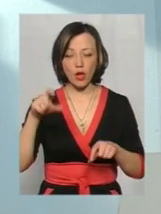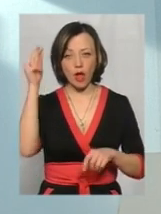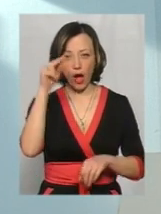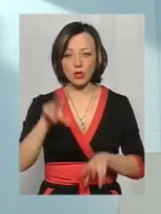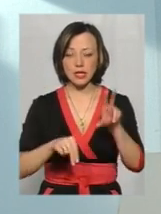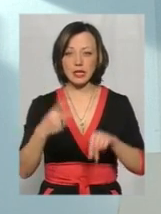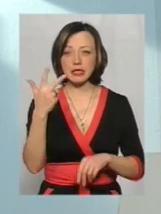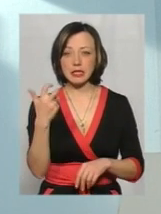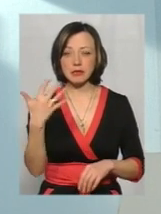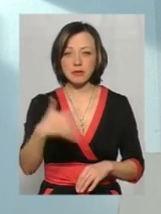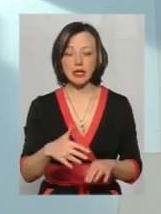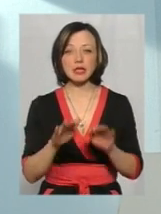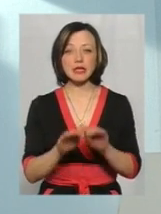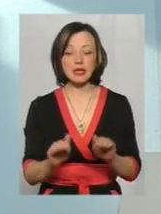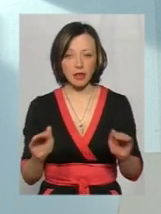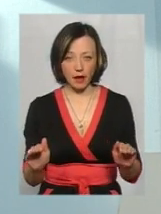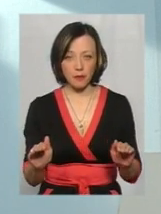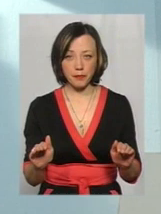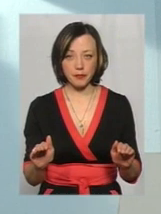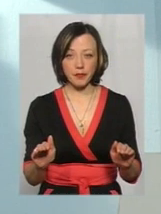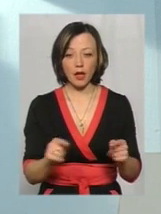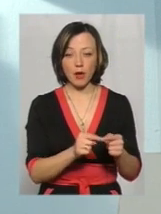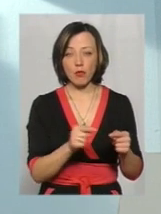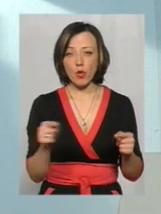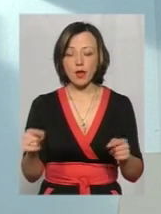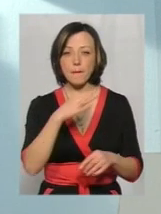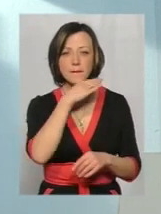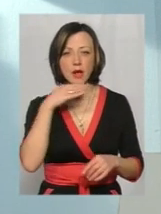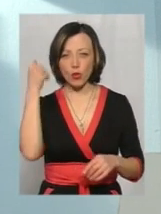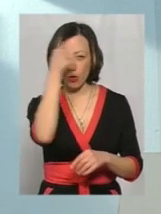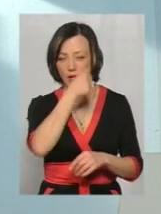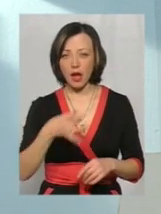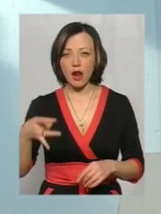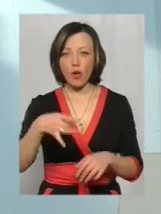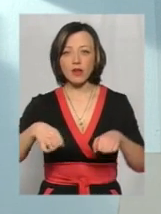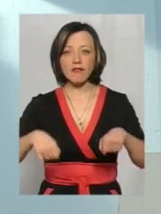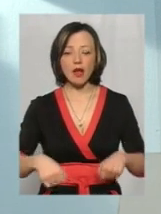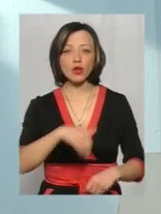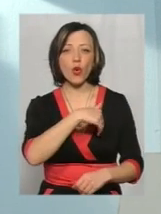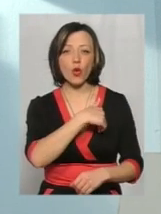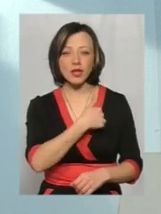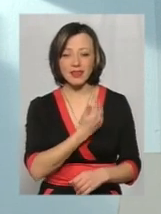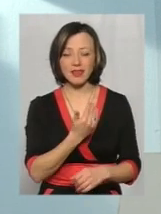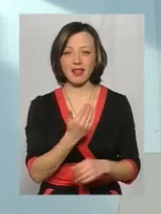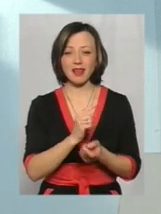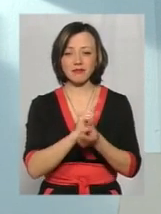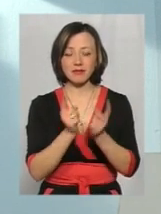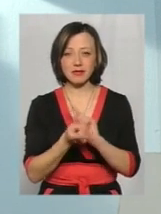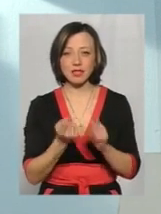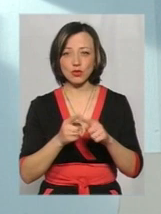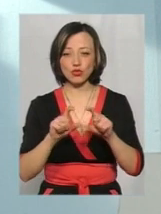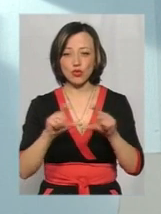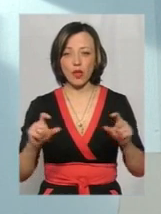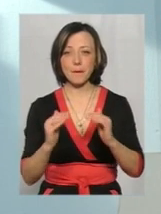на 350 місць. Протягом багатьох років районна влада хотіла оптимізувати цю школу, понизити